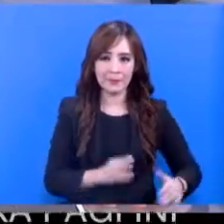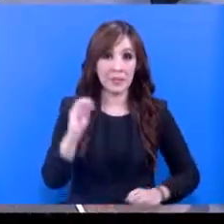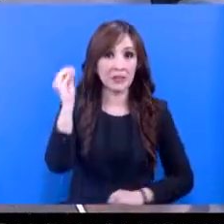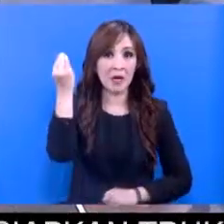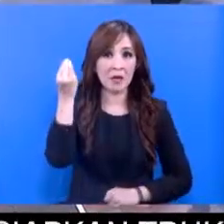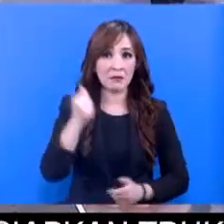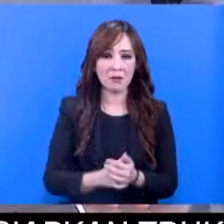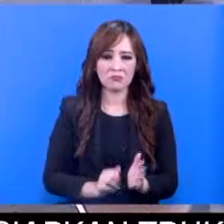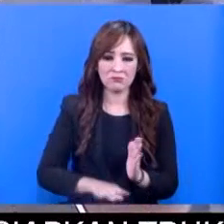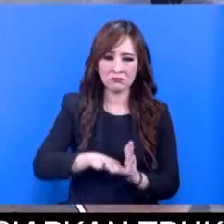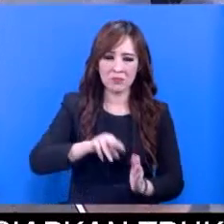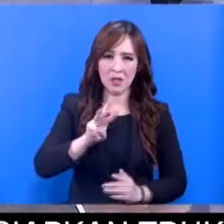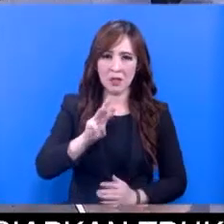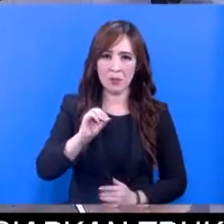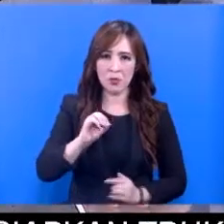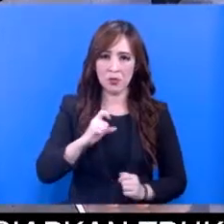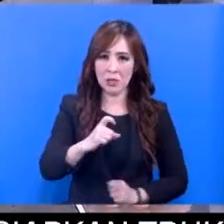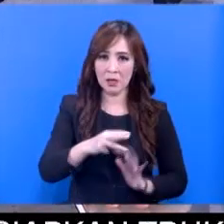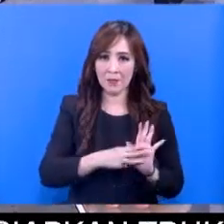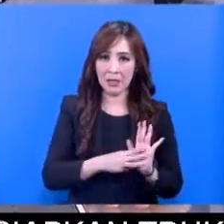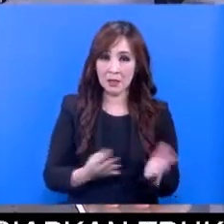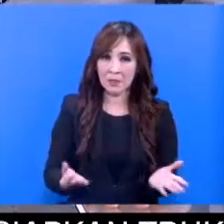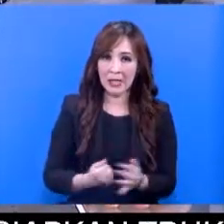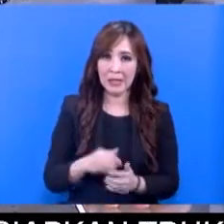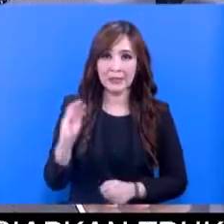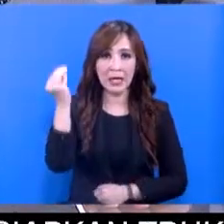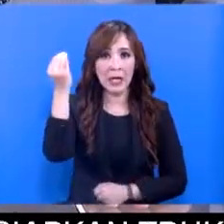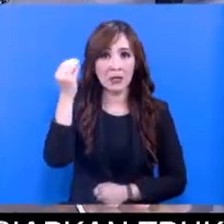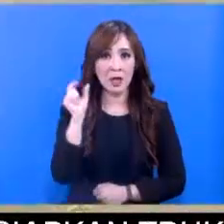30 cm terjadi di Kelapa Gading, Jakarta Utara.